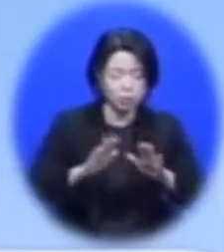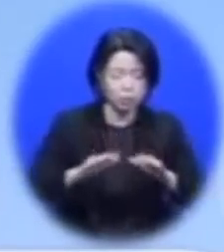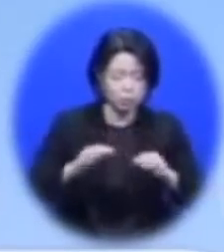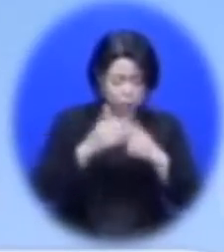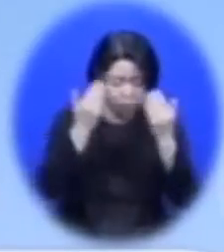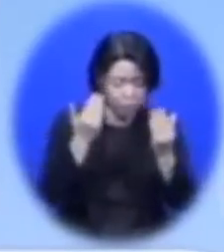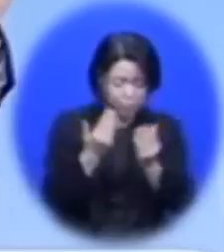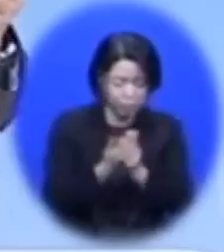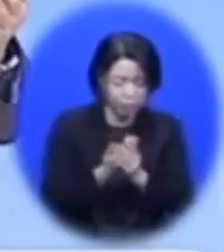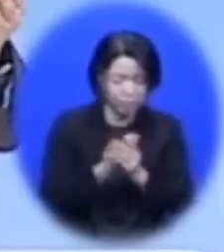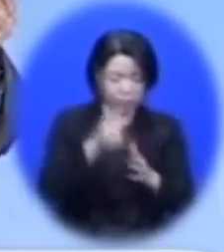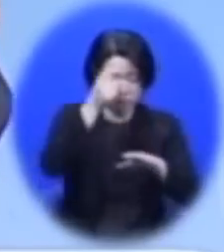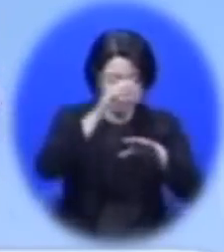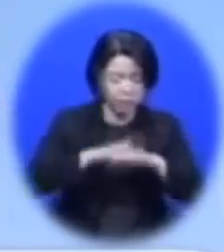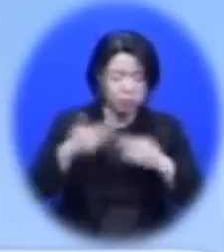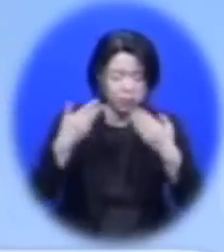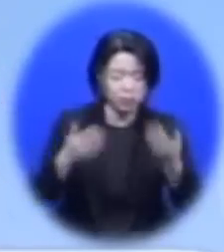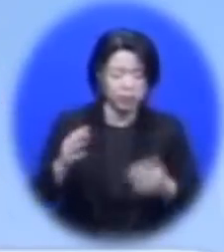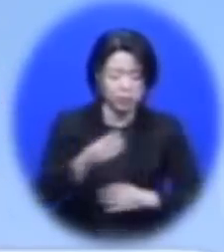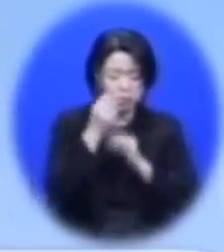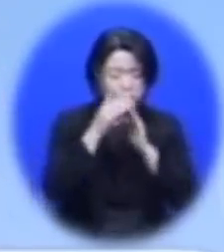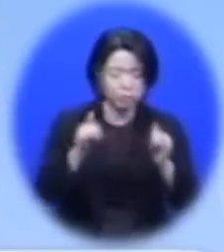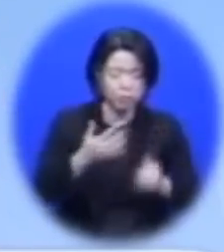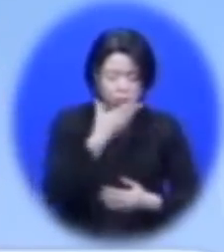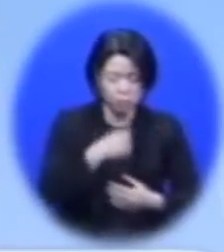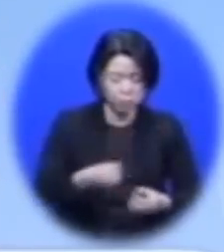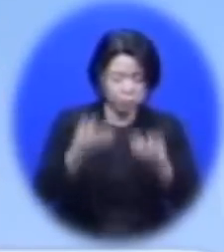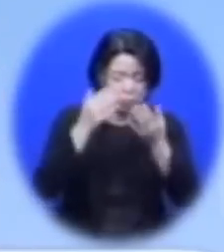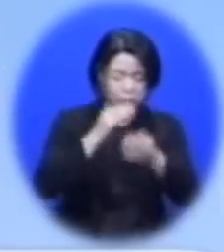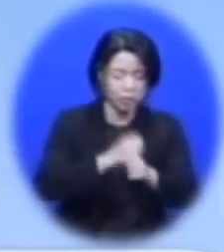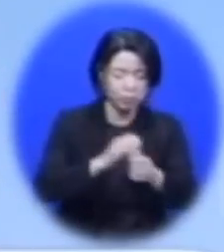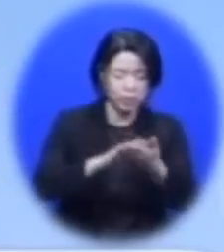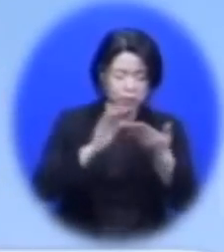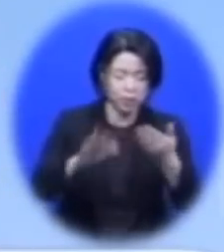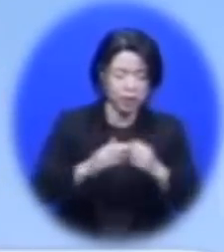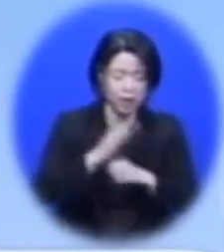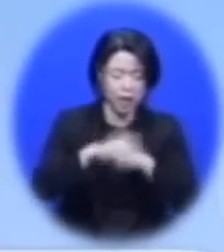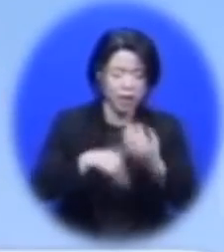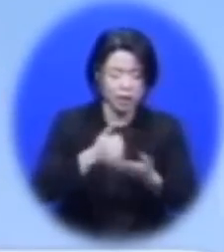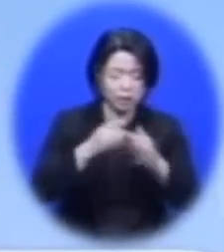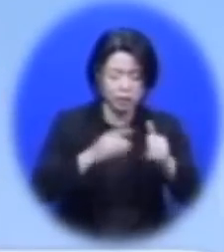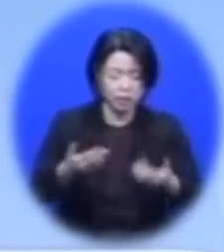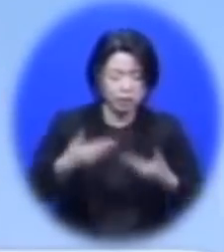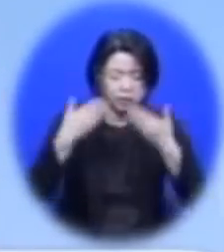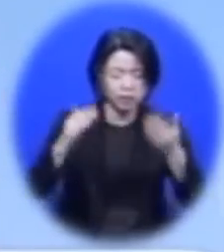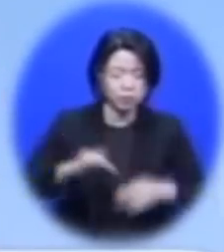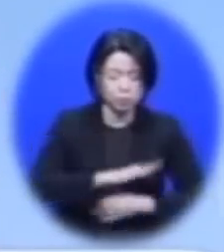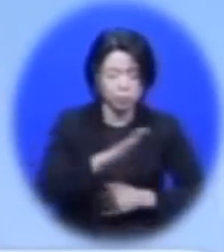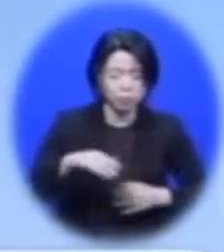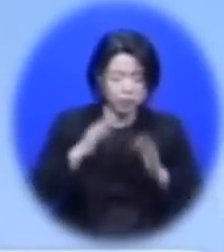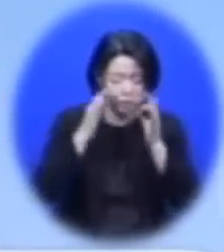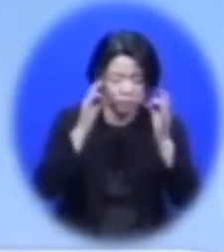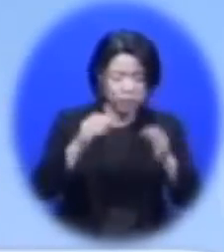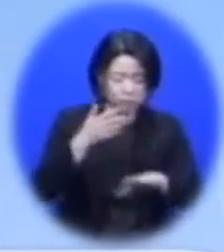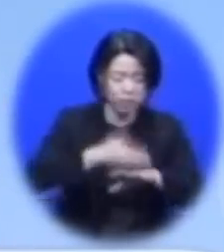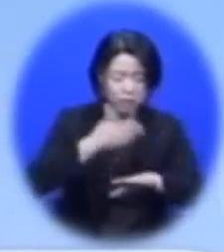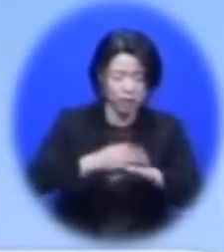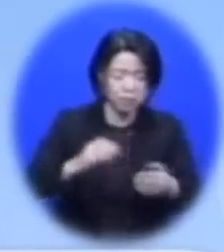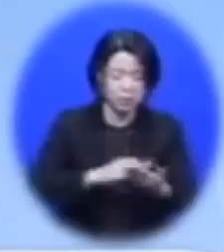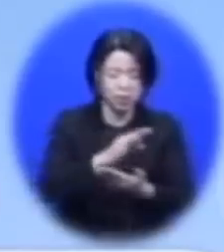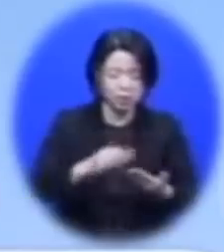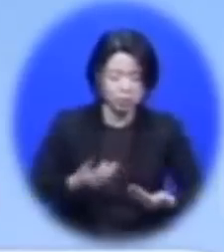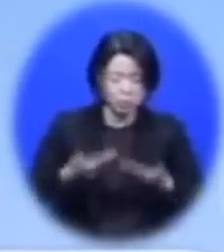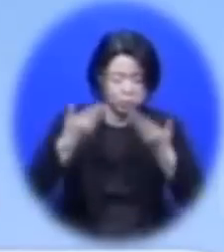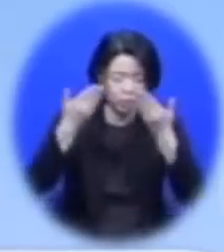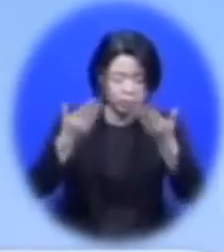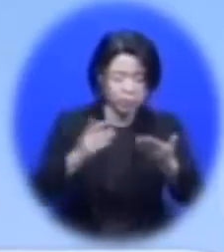전심으로 주님께 나와 예배하는 성도들을 축복합니다. 하나님께 드리는 우리의 정성스러운 감사 헌금을